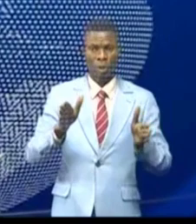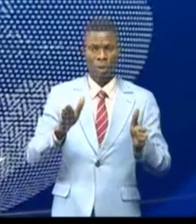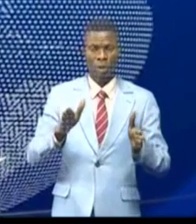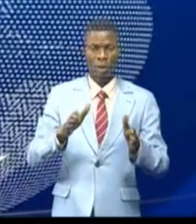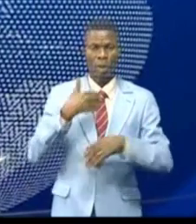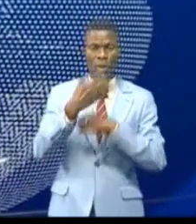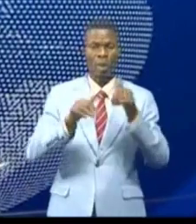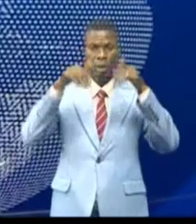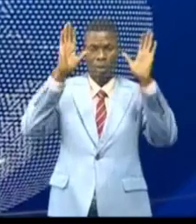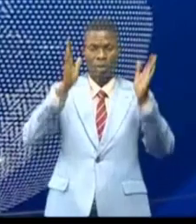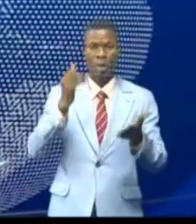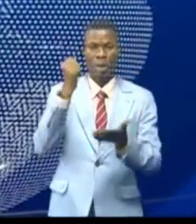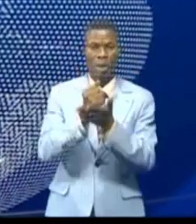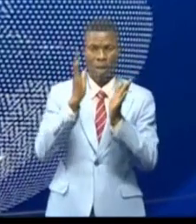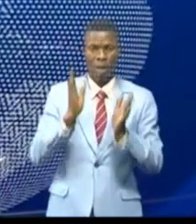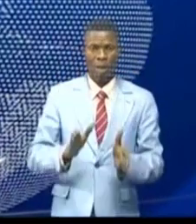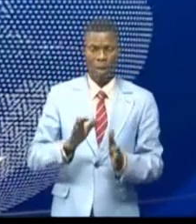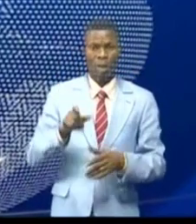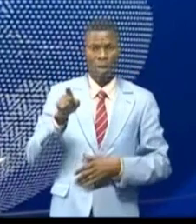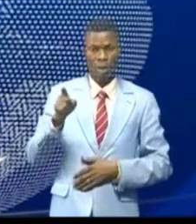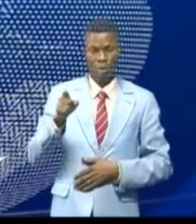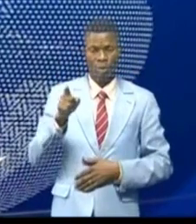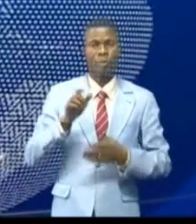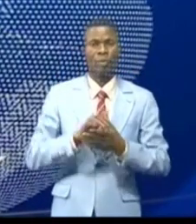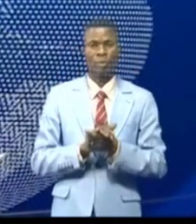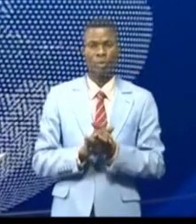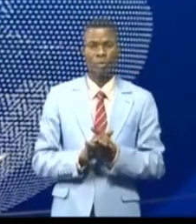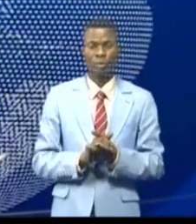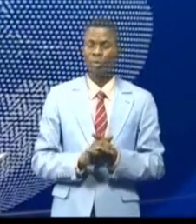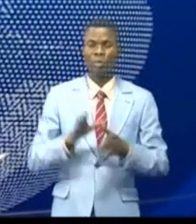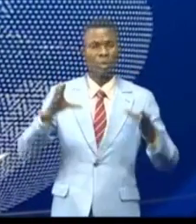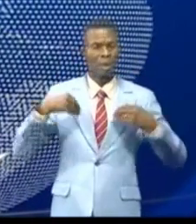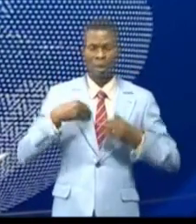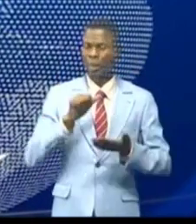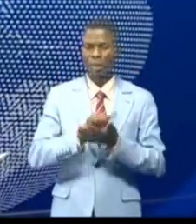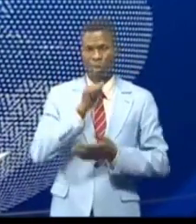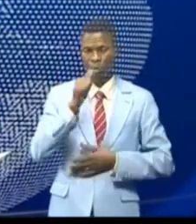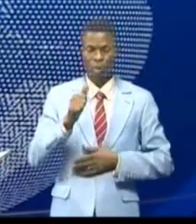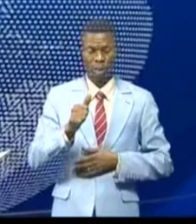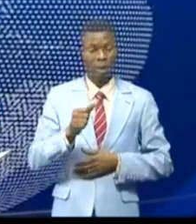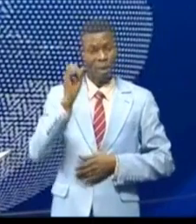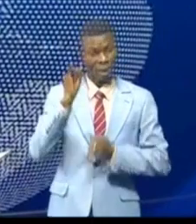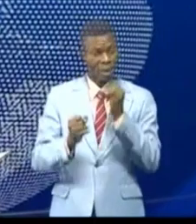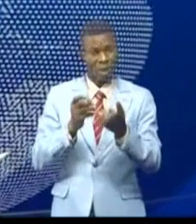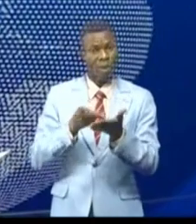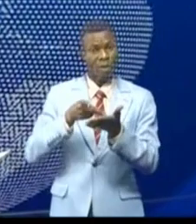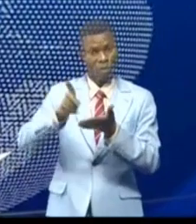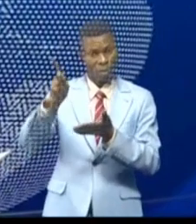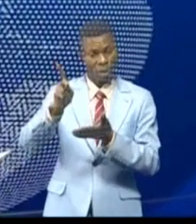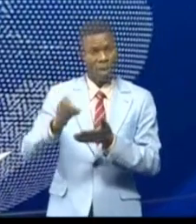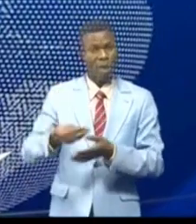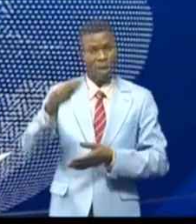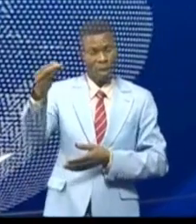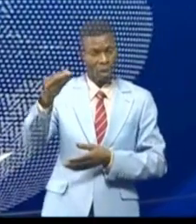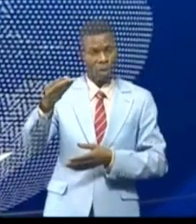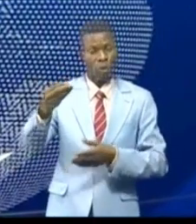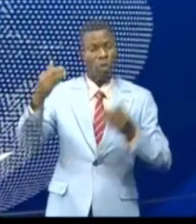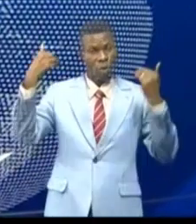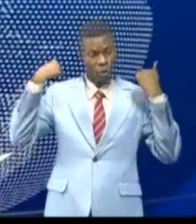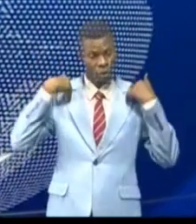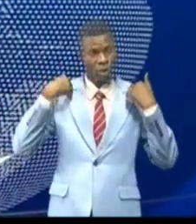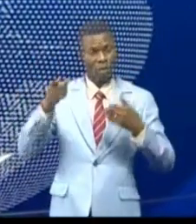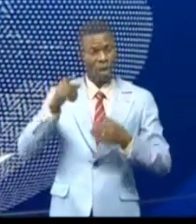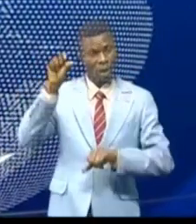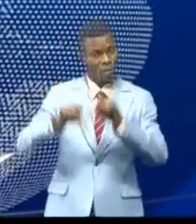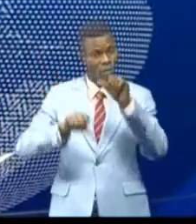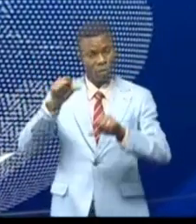affaires étrangères, l'ambassadeur Joska Kabongongoy, décline toute responsabilité et met en garde les auteurs contre